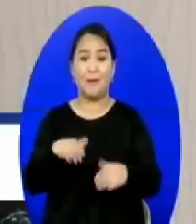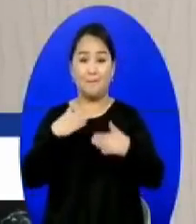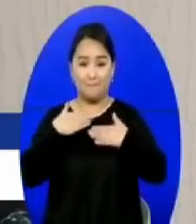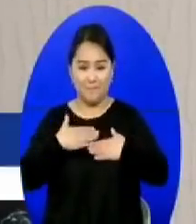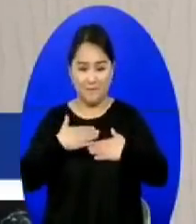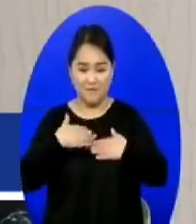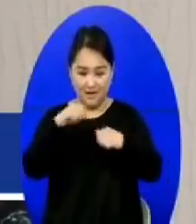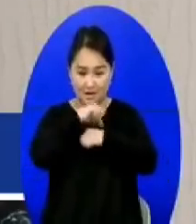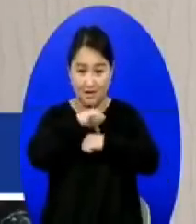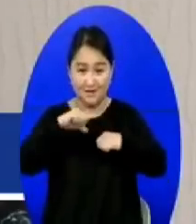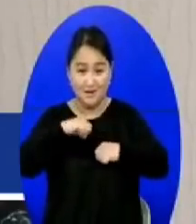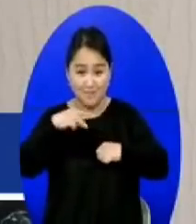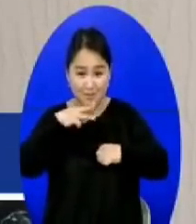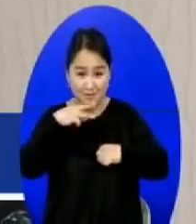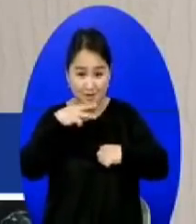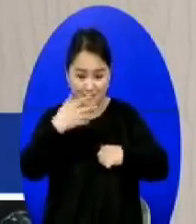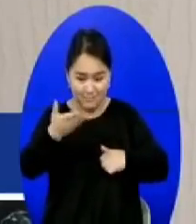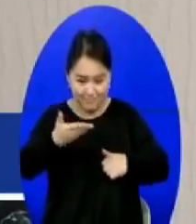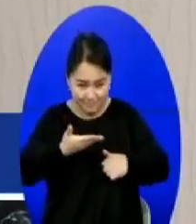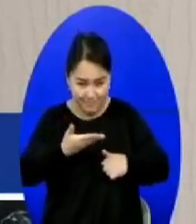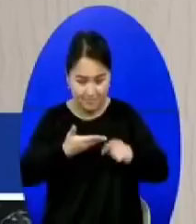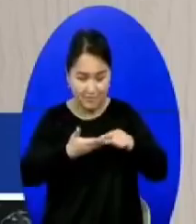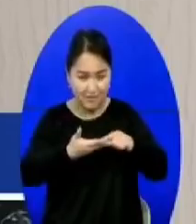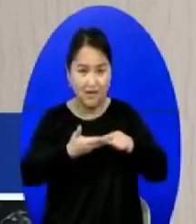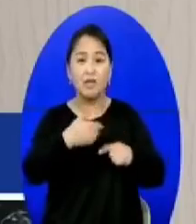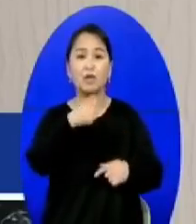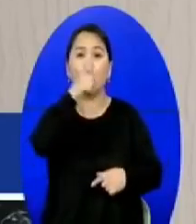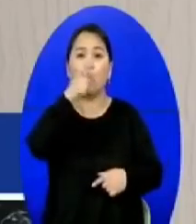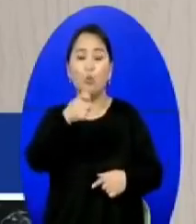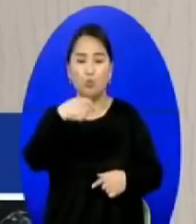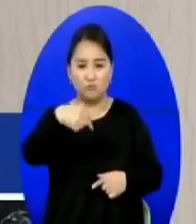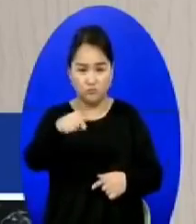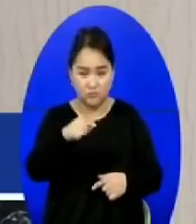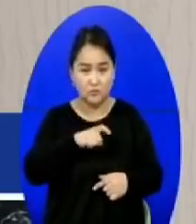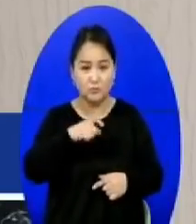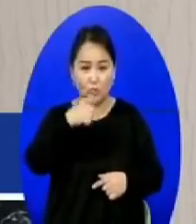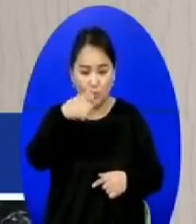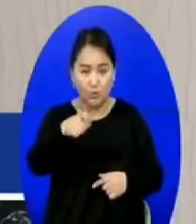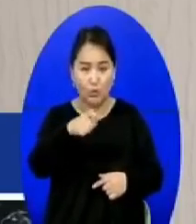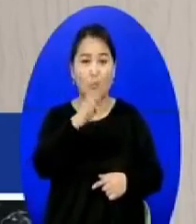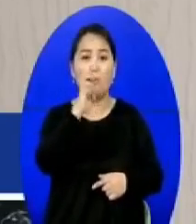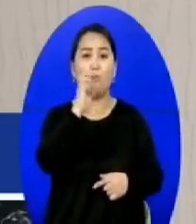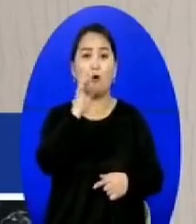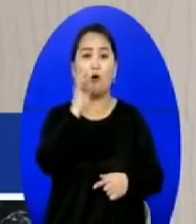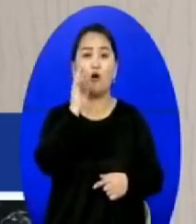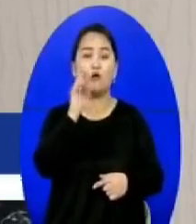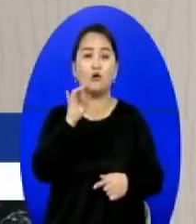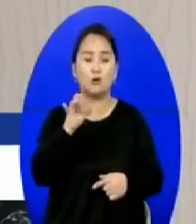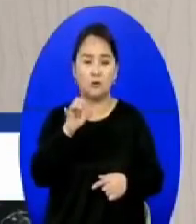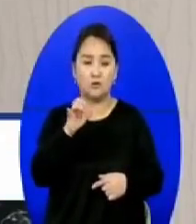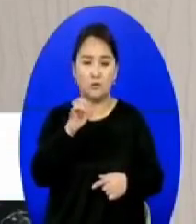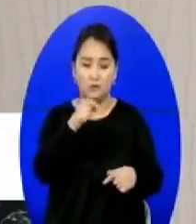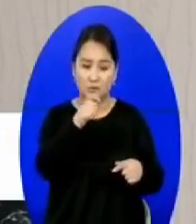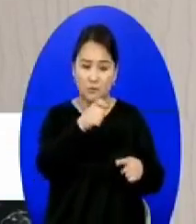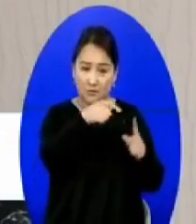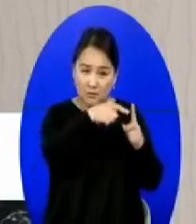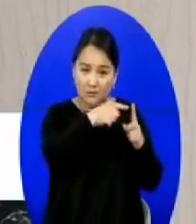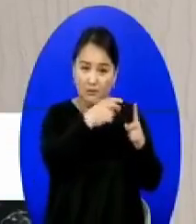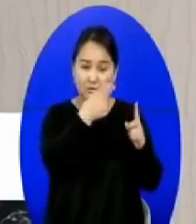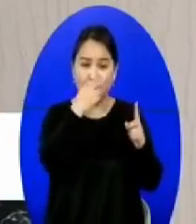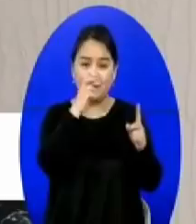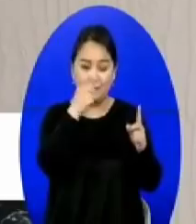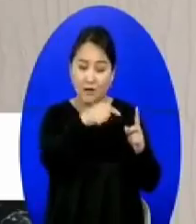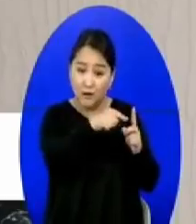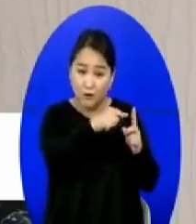иргэдийн мэдээллийг за ийм хүн тэр одоо барихрын компани дээр тэдэн төгрөгийн данстай байна гэд зарлж